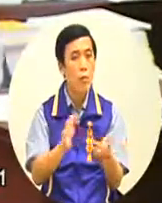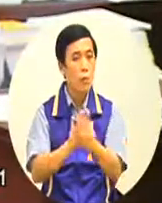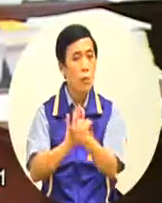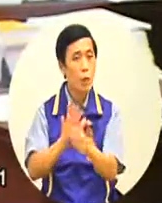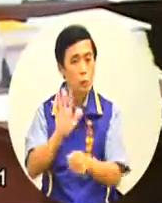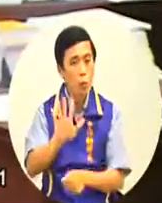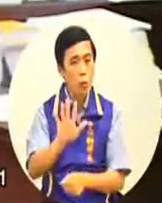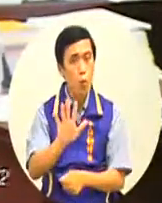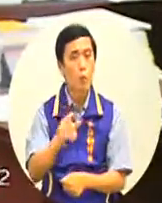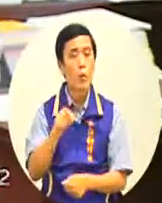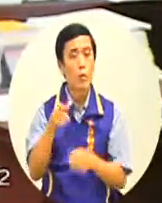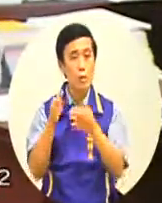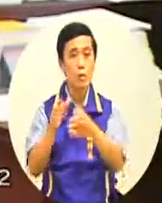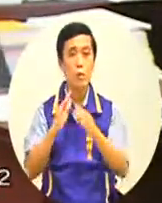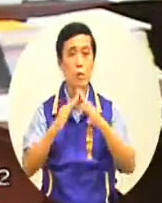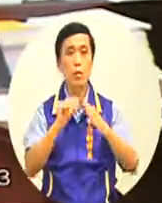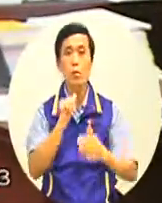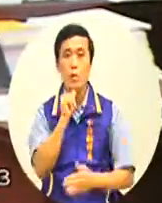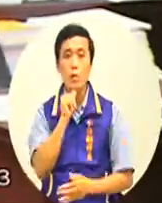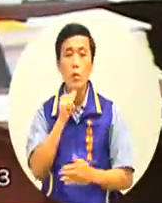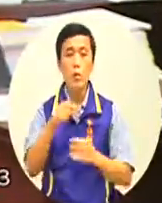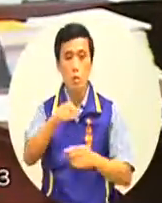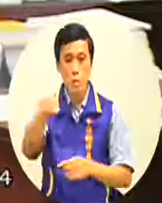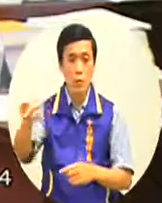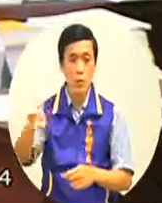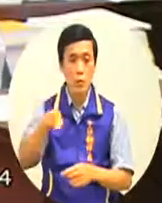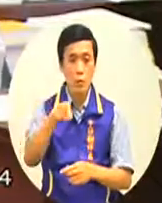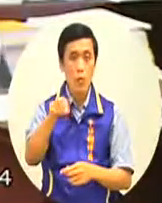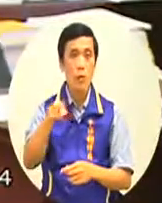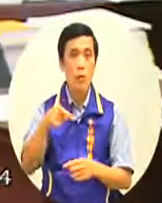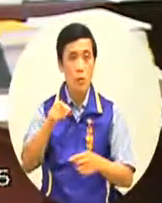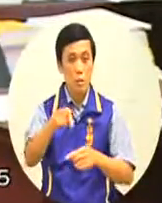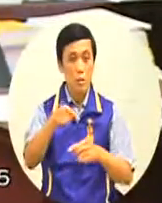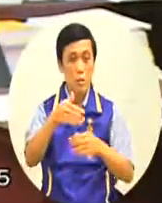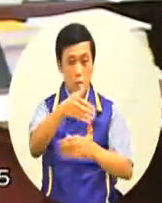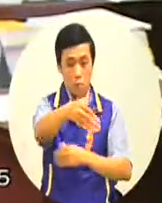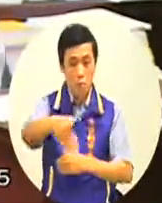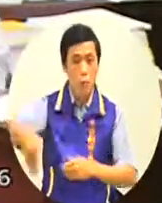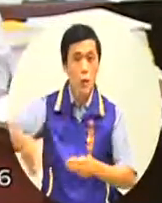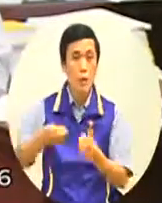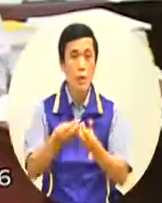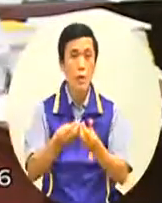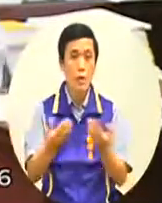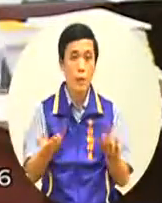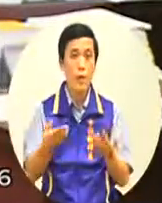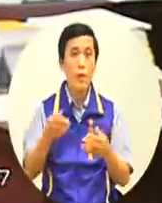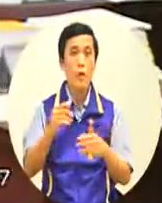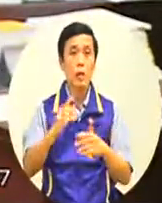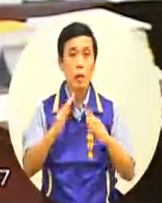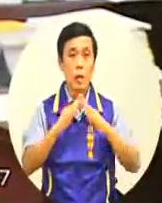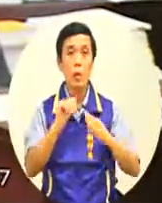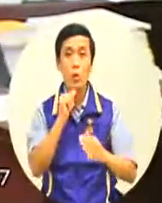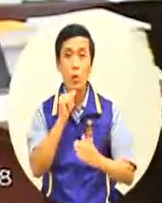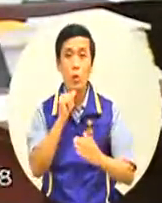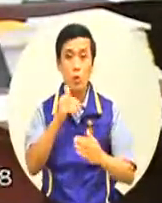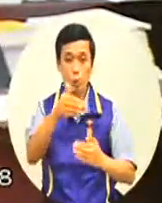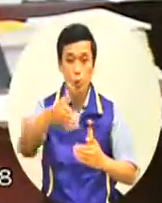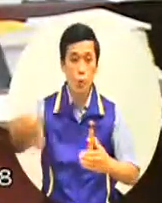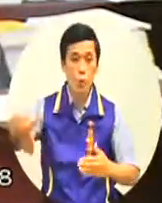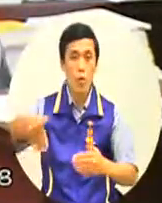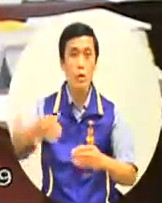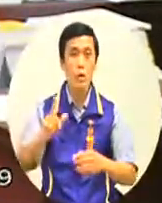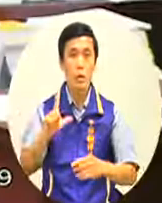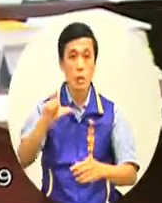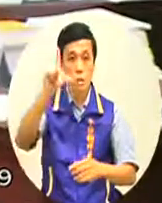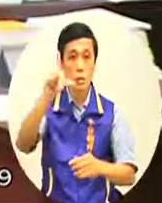包括对这些低收入户的那一条线，我也跟同仁讨论过，低收入的那条线以上的是不是真的就是不